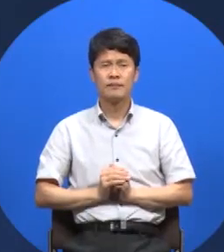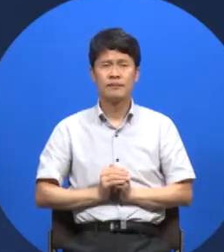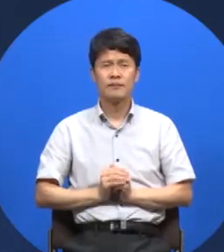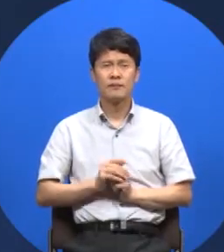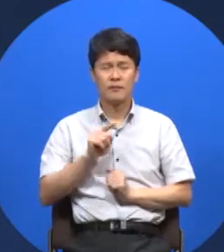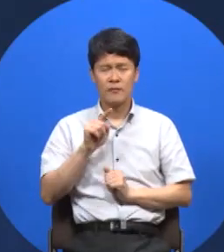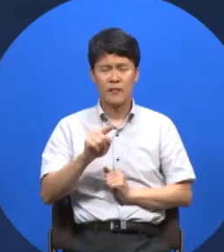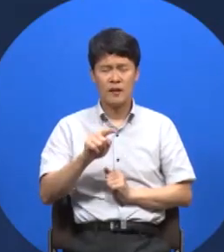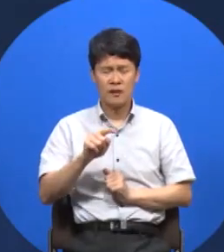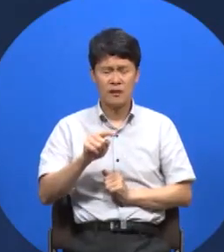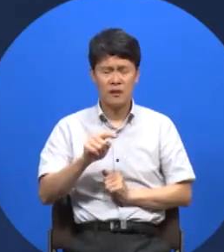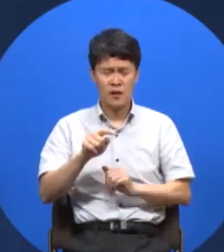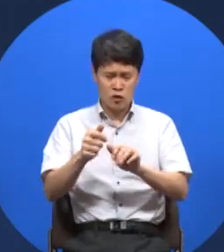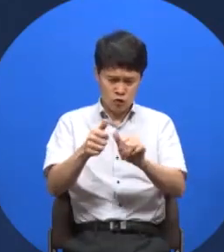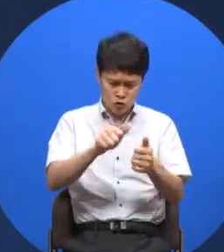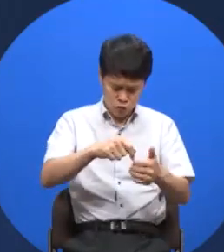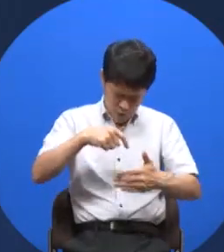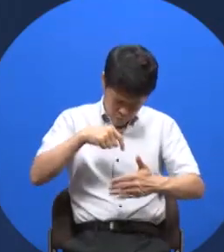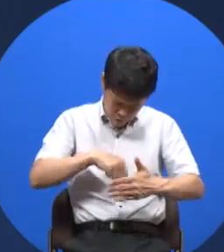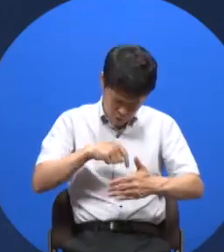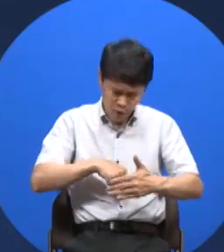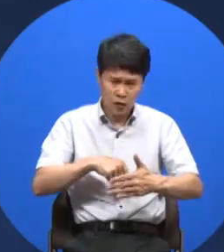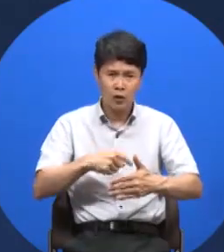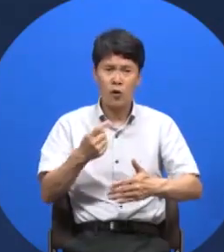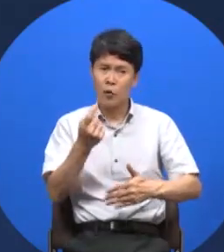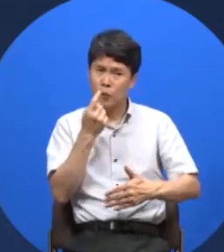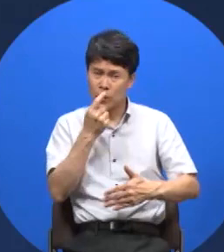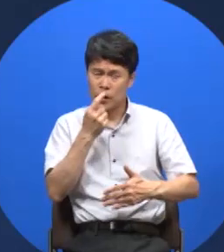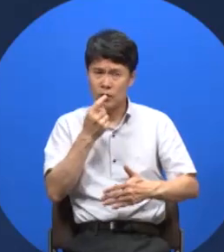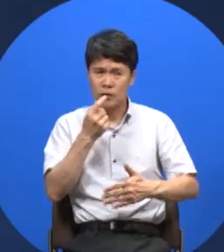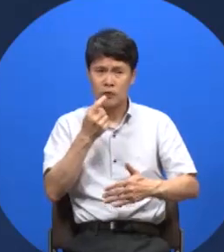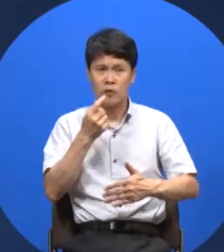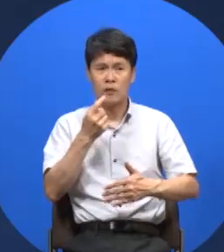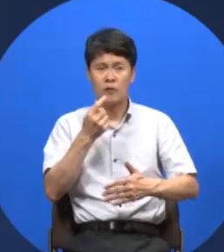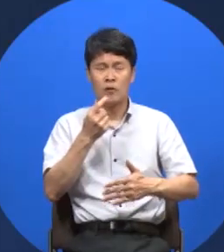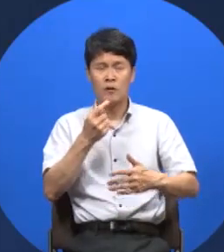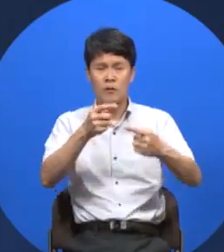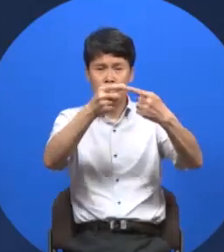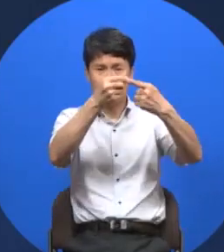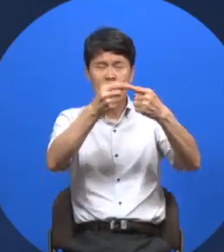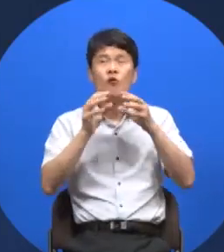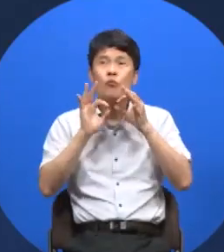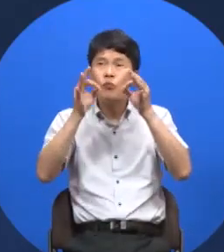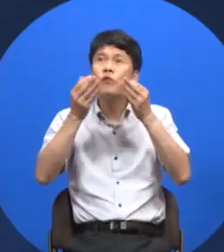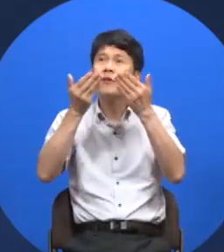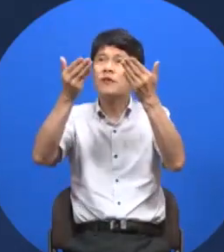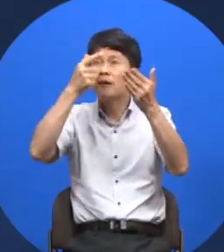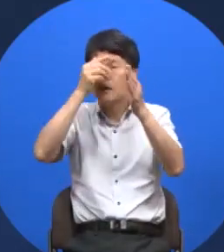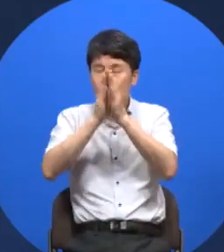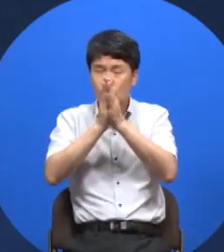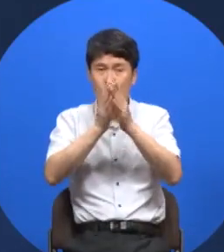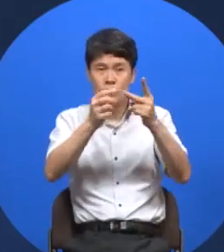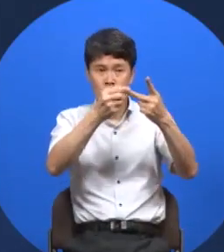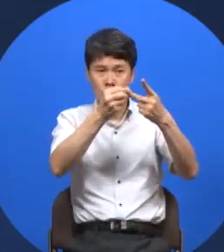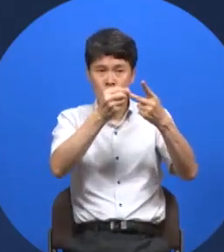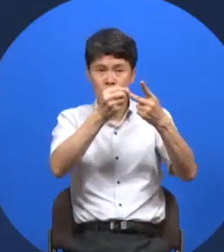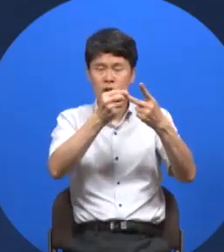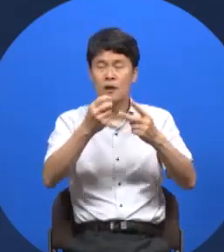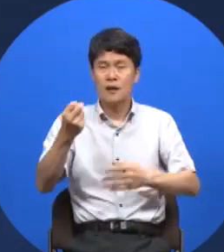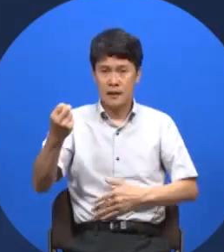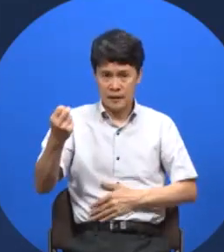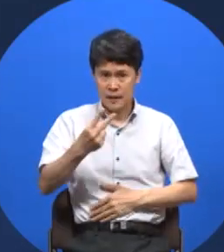이 스올의 뱃속에서 우리가 배웠어야만 하는 레슨. 첫째, 부르짖어 드리는 기도. 둘째,